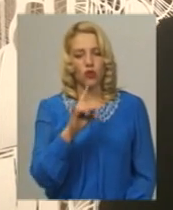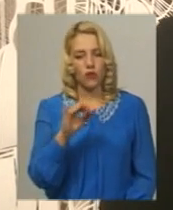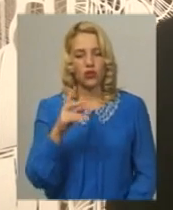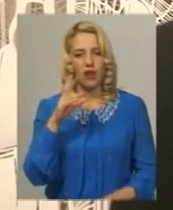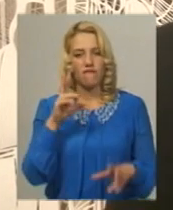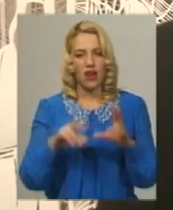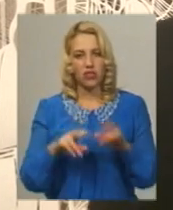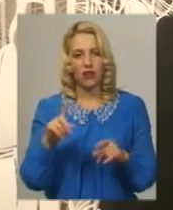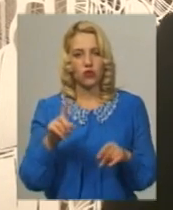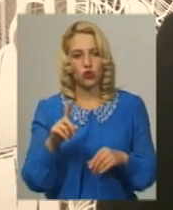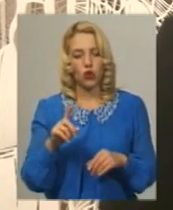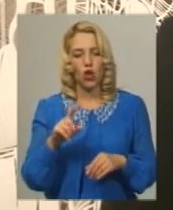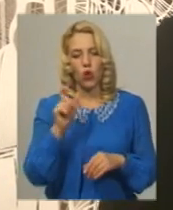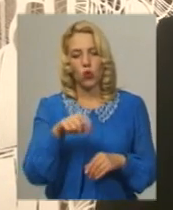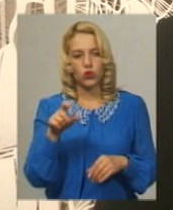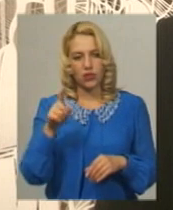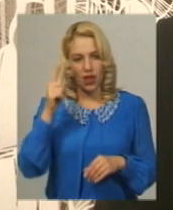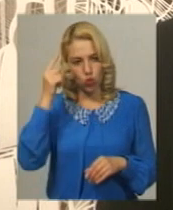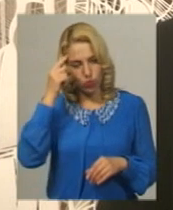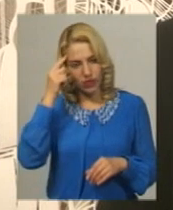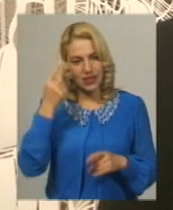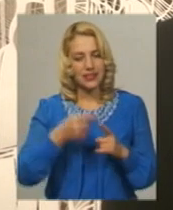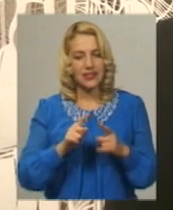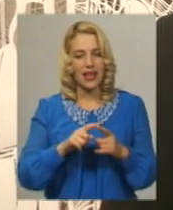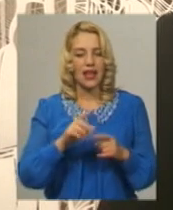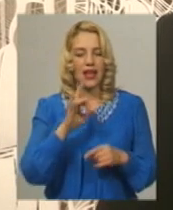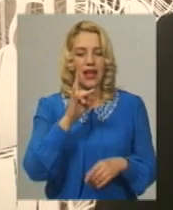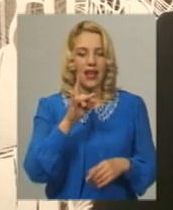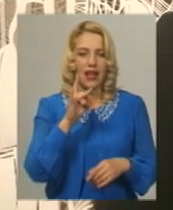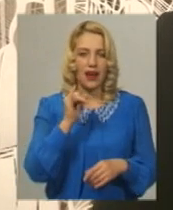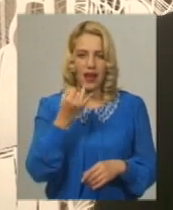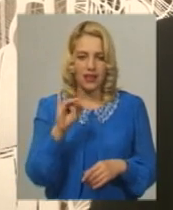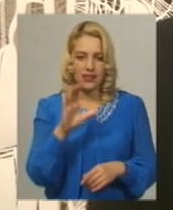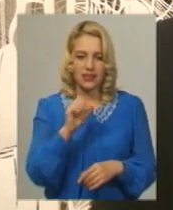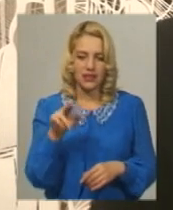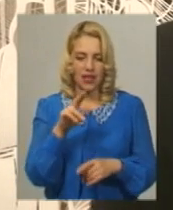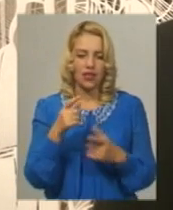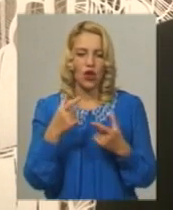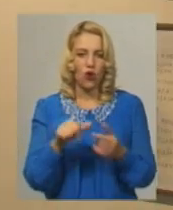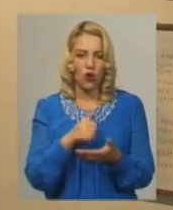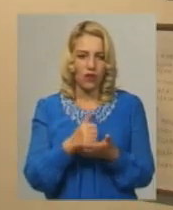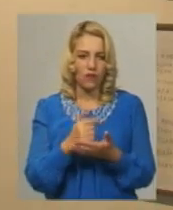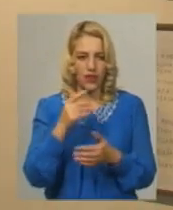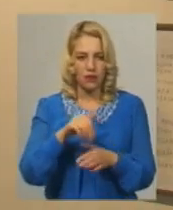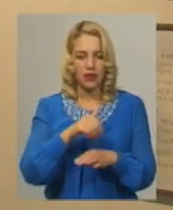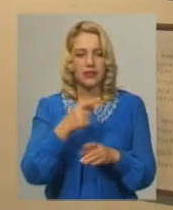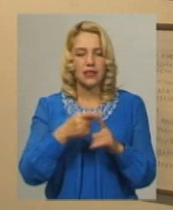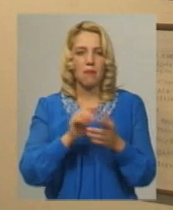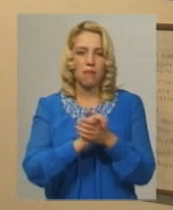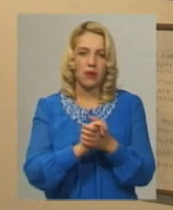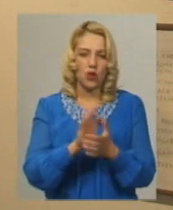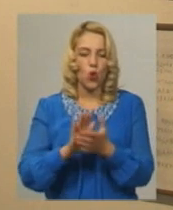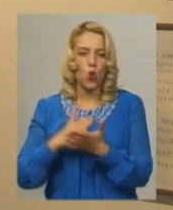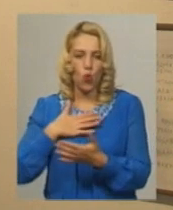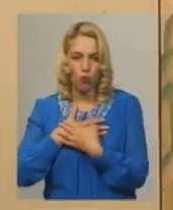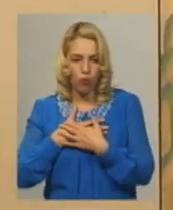це райський сад, у якому головні – це мир та любов. Багато робіт художника і його